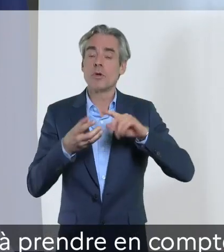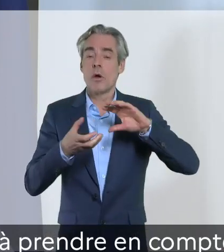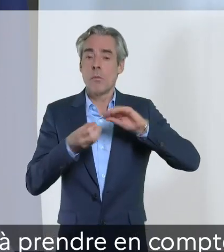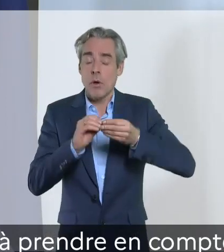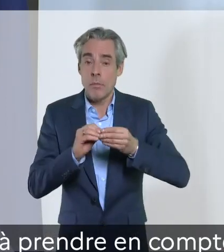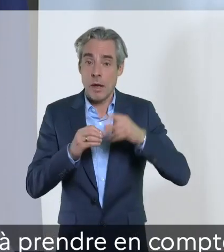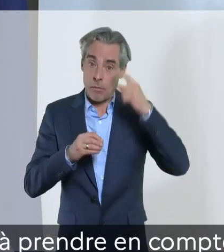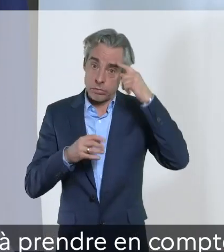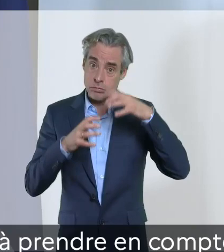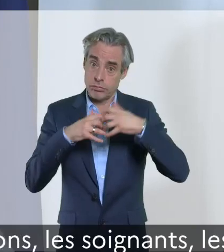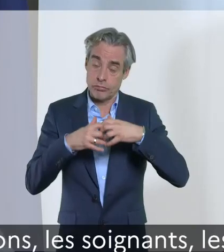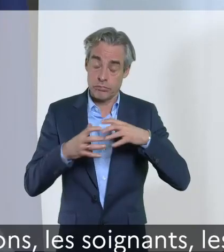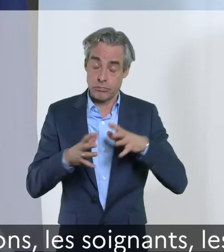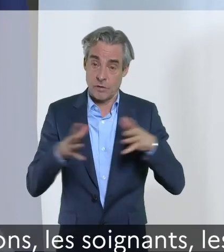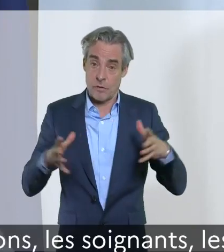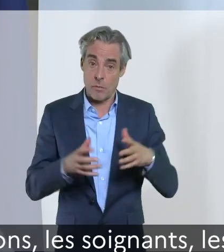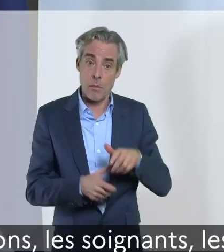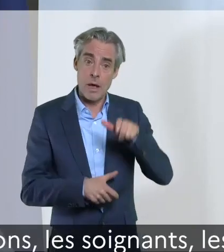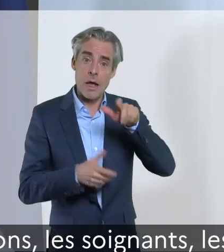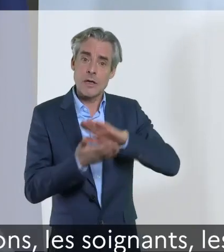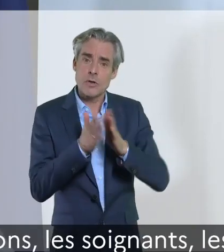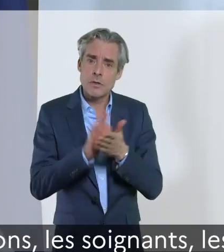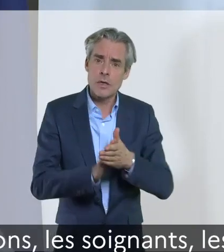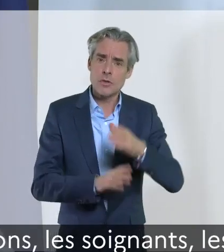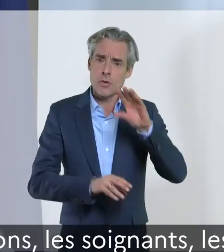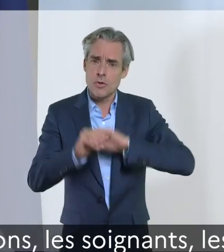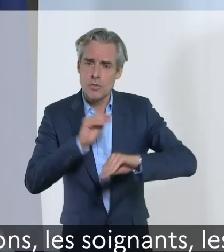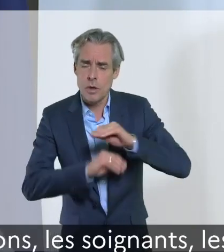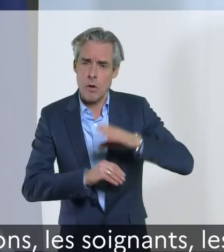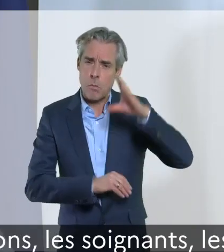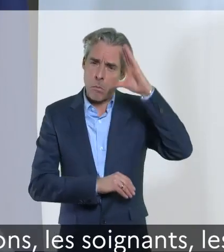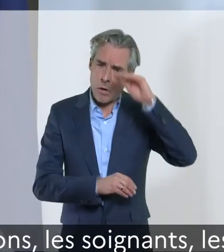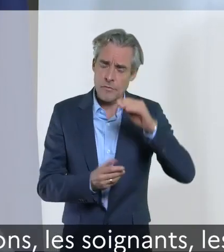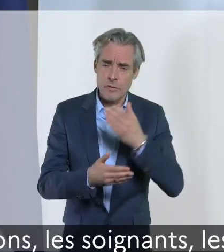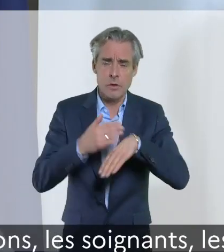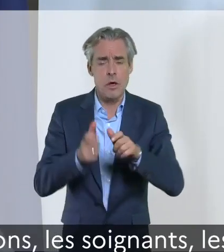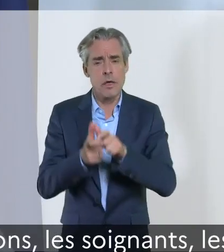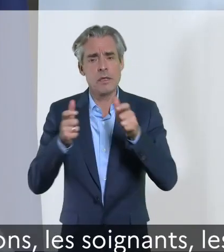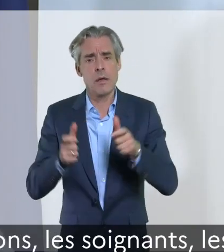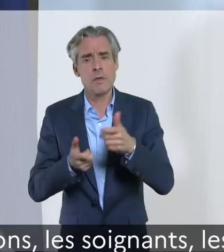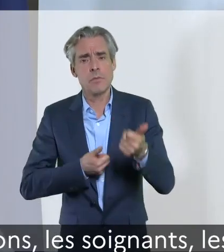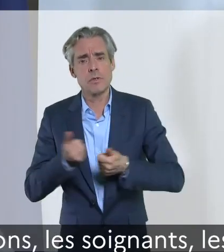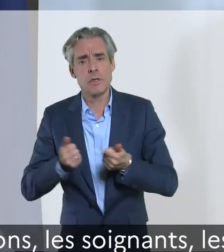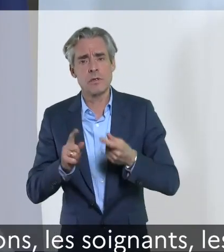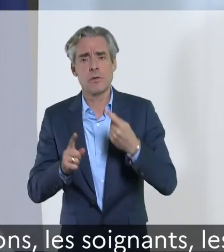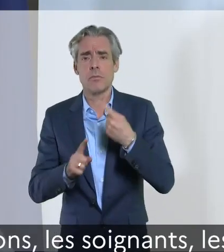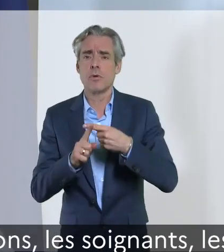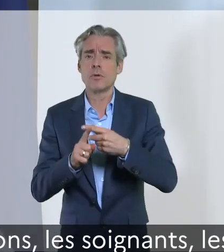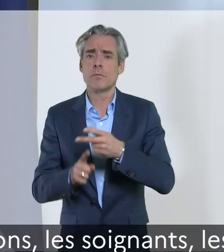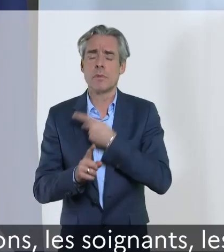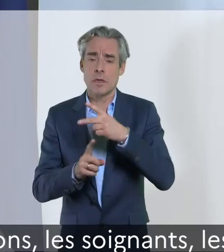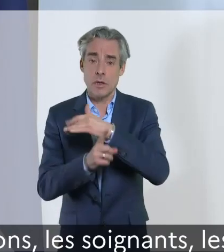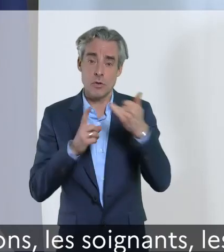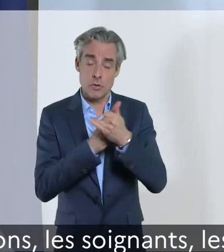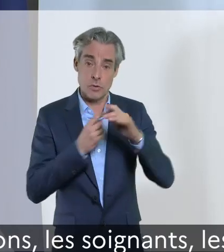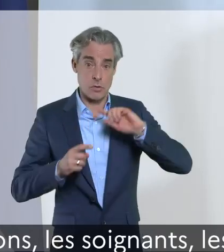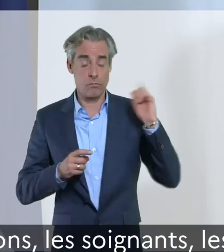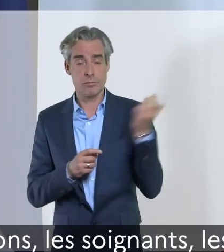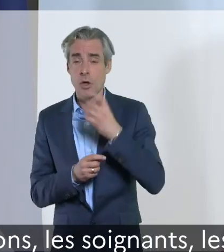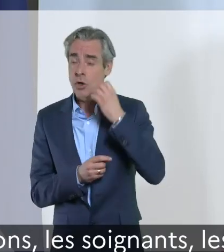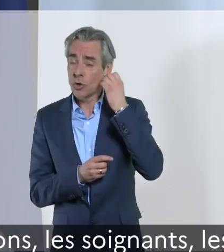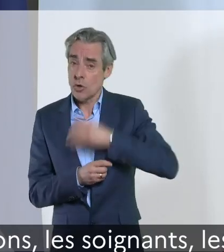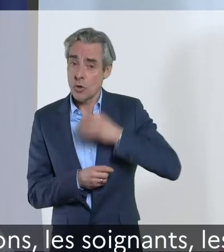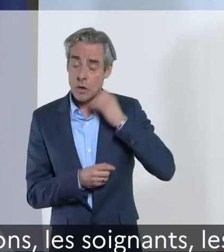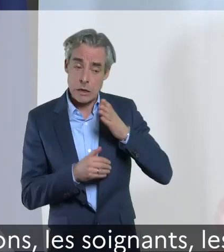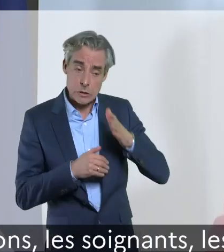du neurodéveloppement. Les associations, les soignants, les professionnels des établissements et services médico-sociaux mènent